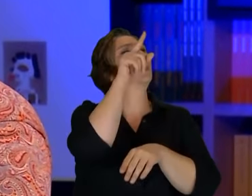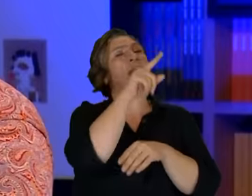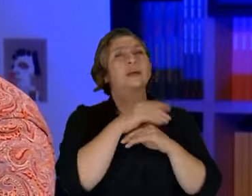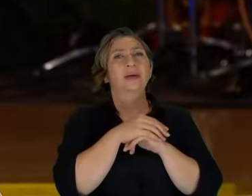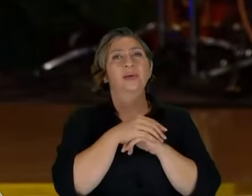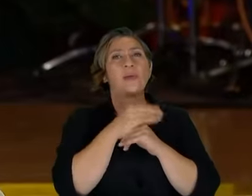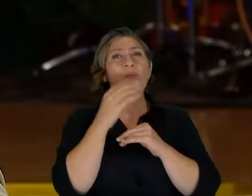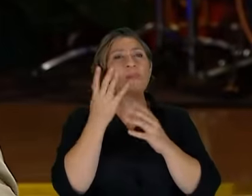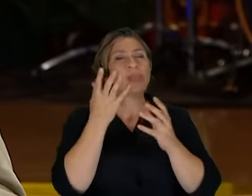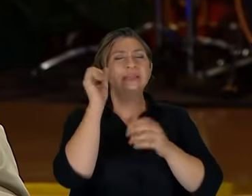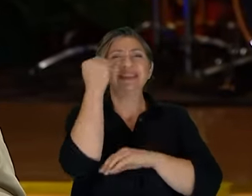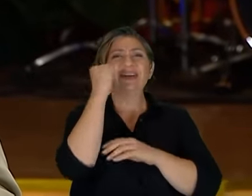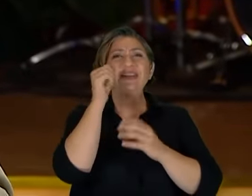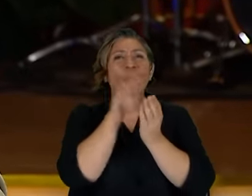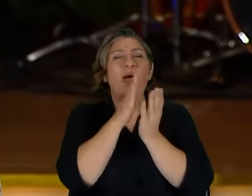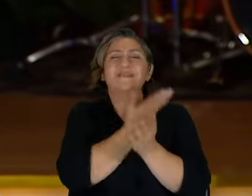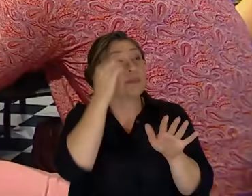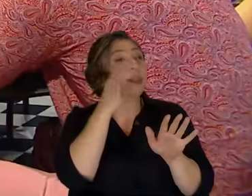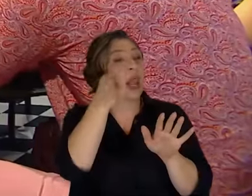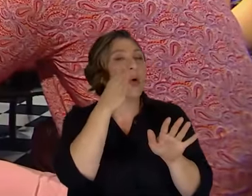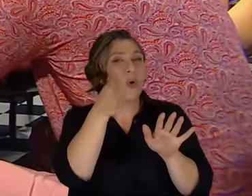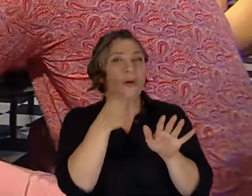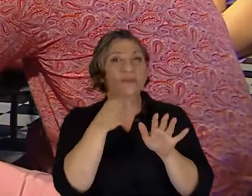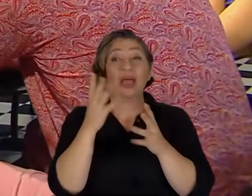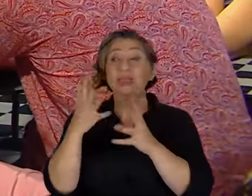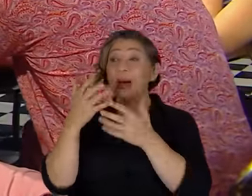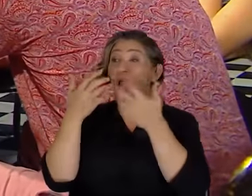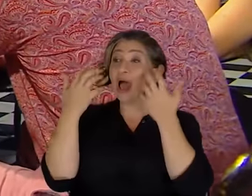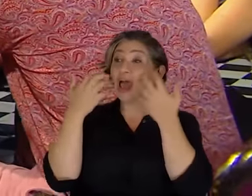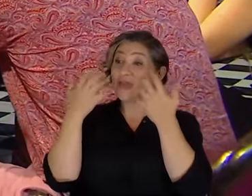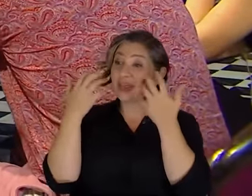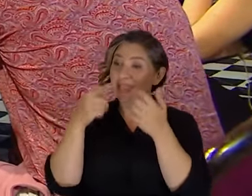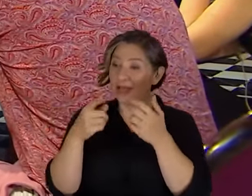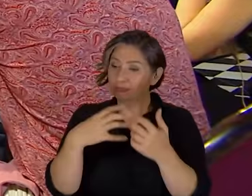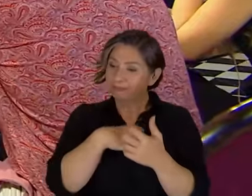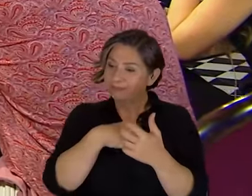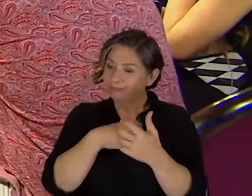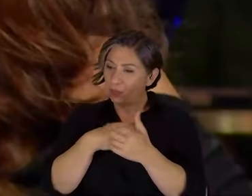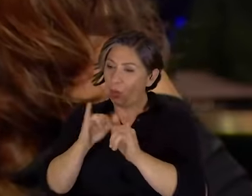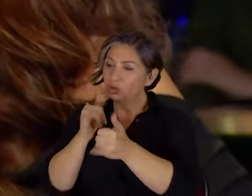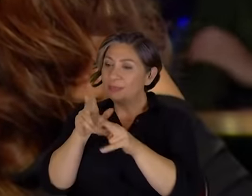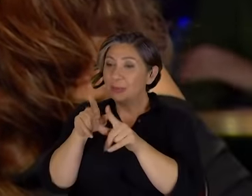Ne güzel, kangalları çok severim ben. Şunun için soruyorum yani aslında. Evet. Acaba hayvanları avatarlarımız haline mi getirdik diye